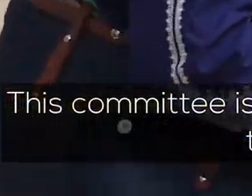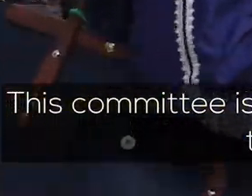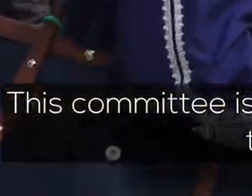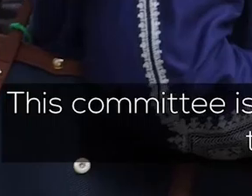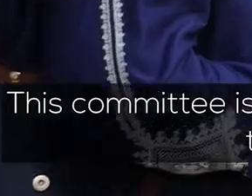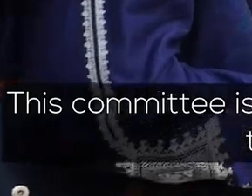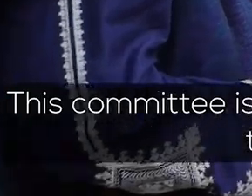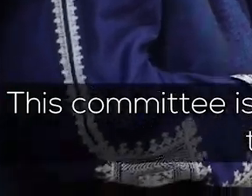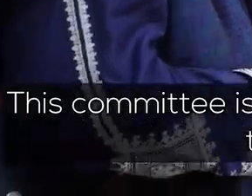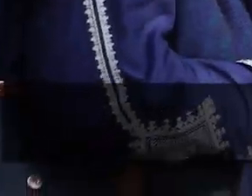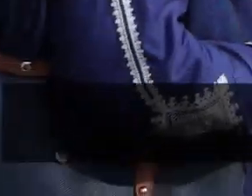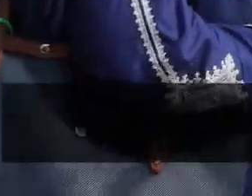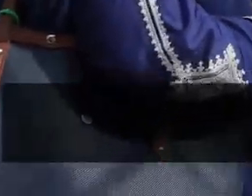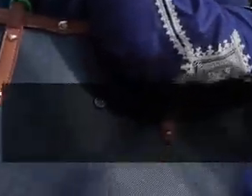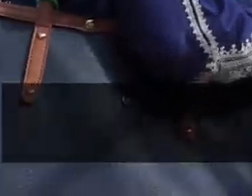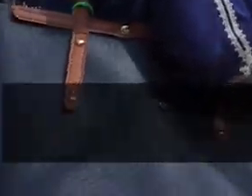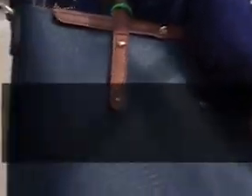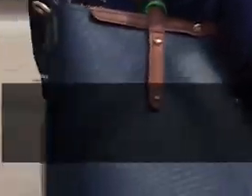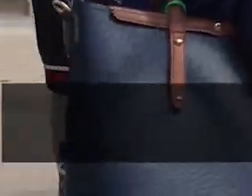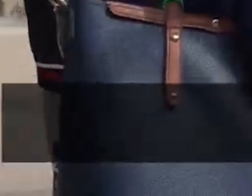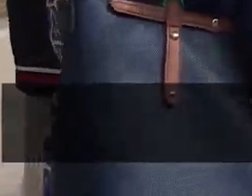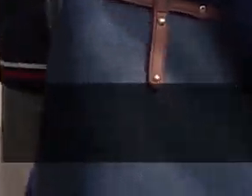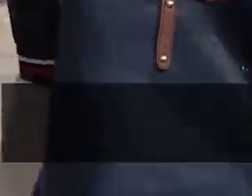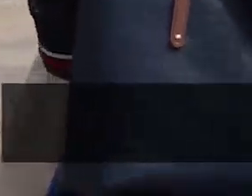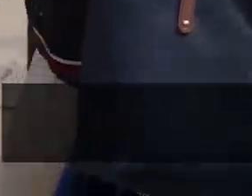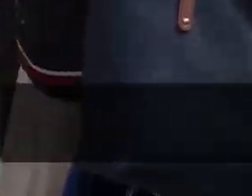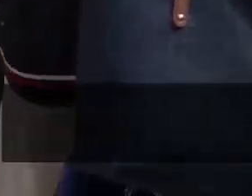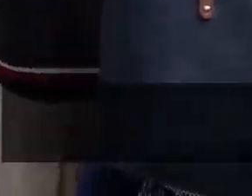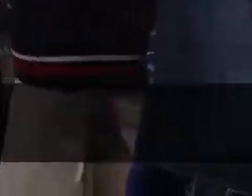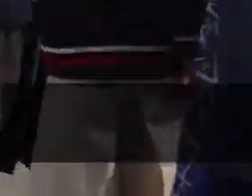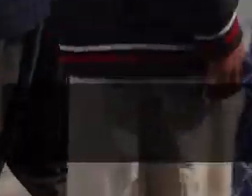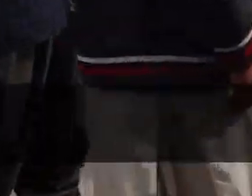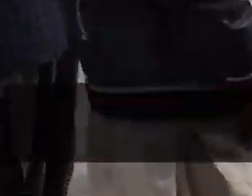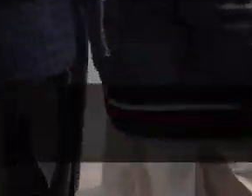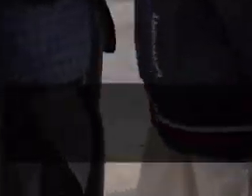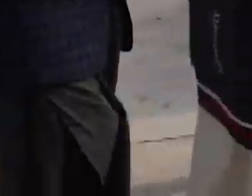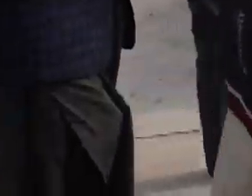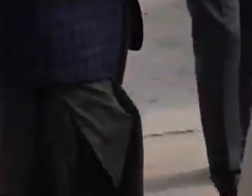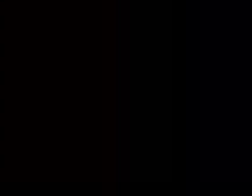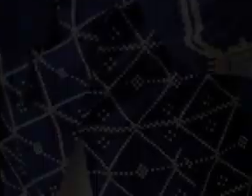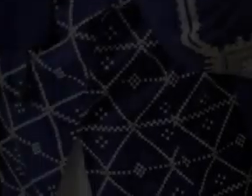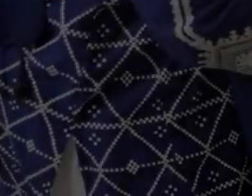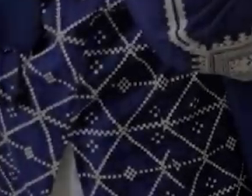कैदी औरतों को बल्कि सिंध की तमाम जेलों के कैदियों को इंसाफ की फरहमी में कोशा है।